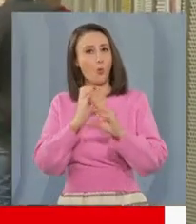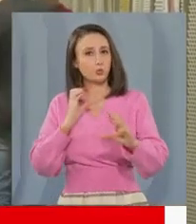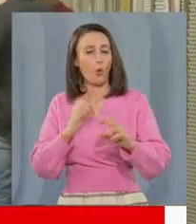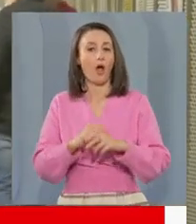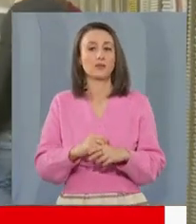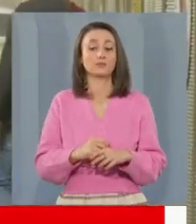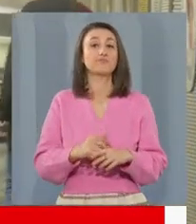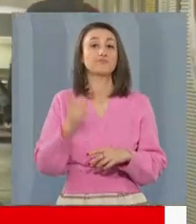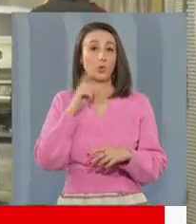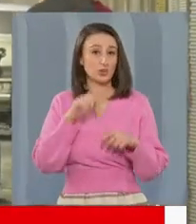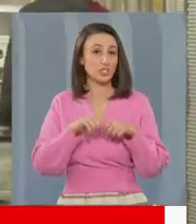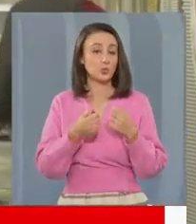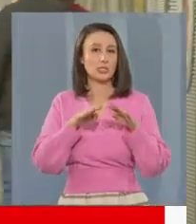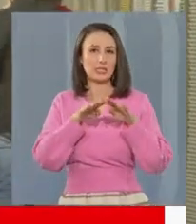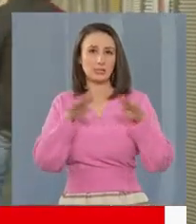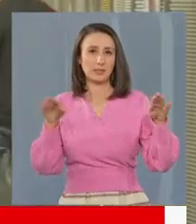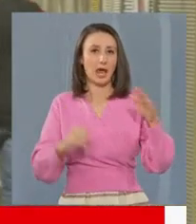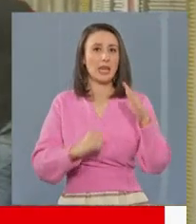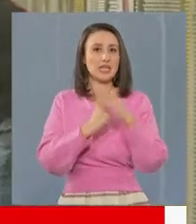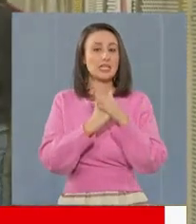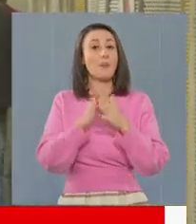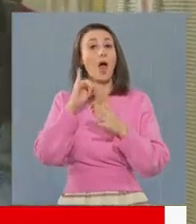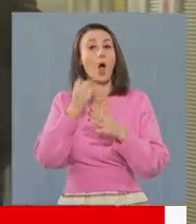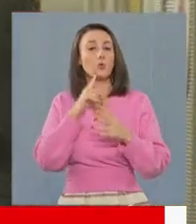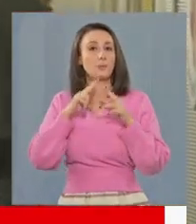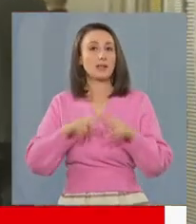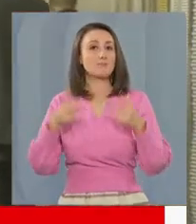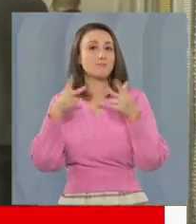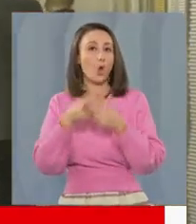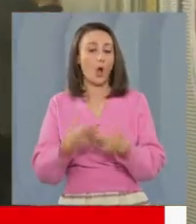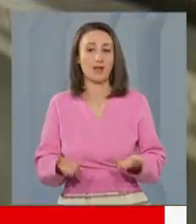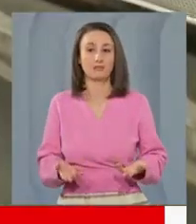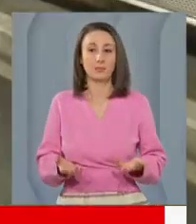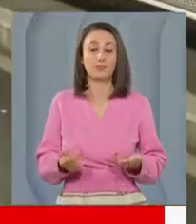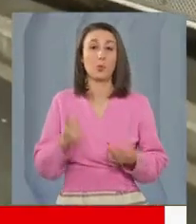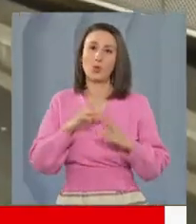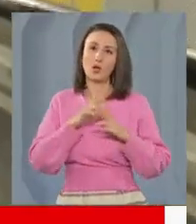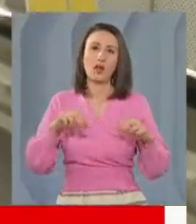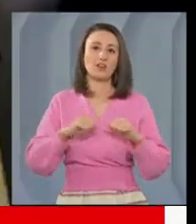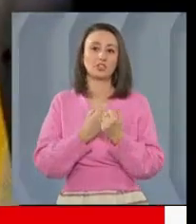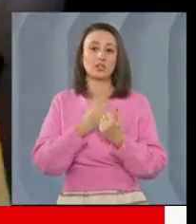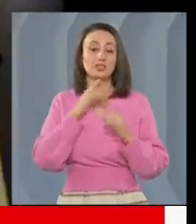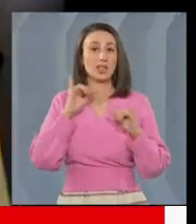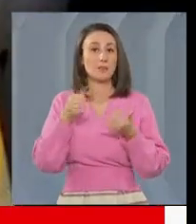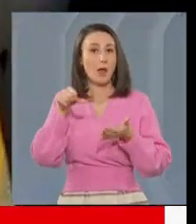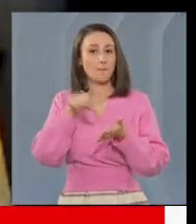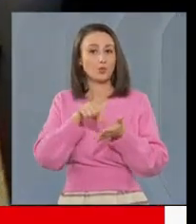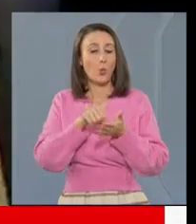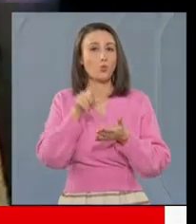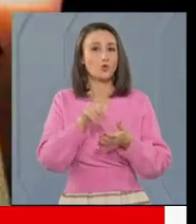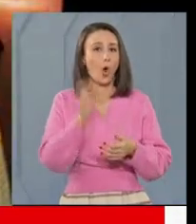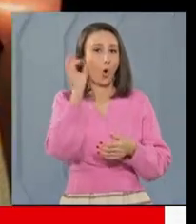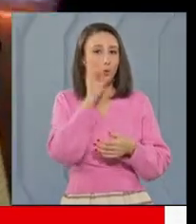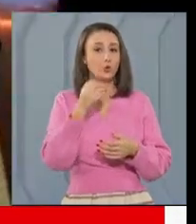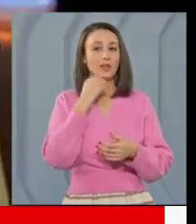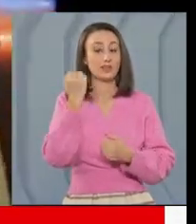și tiruri au distrus limitatorul de înălțime sau au rămas blocate în pasaj. De asemenea, un grav accident a avut loc la mijlocul lunii octombrie,